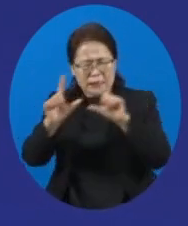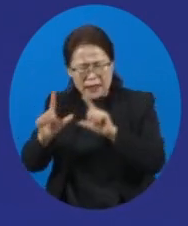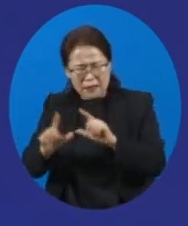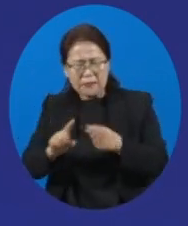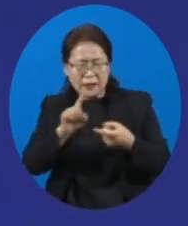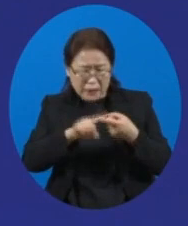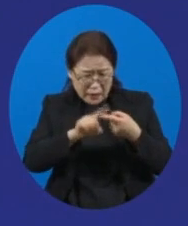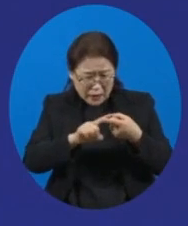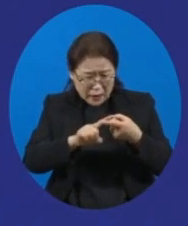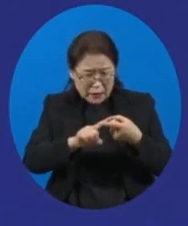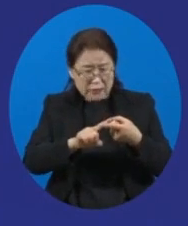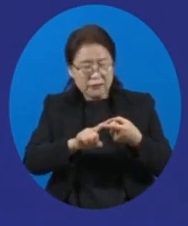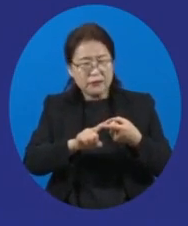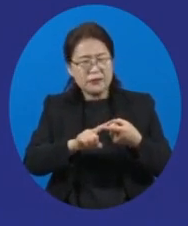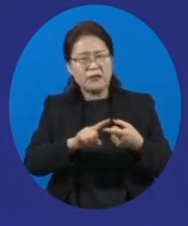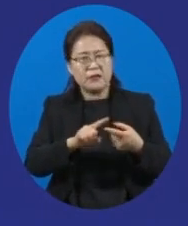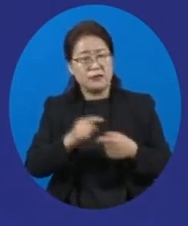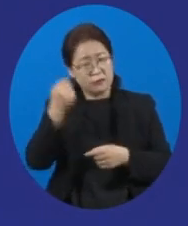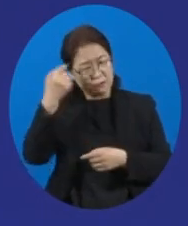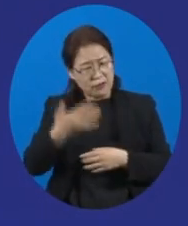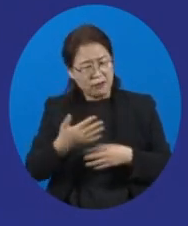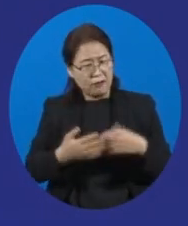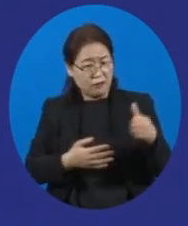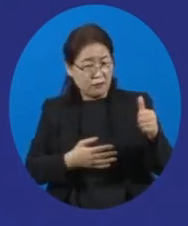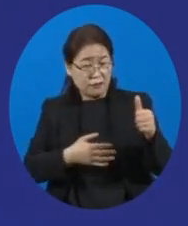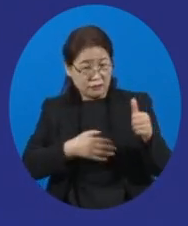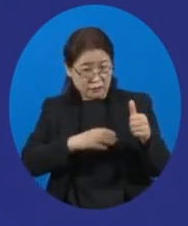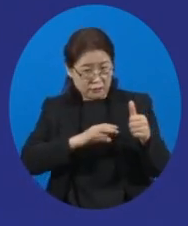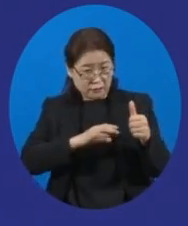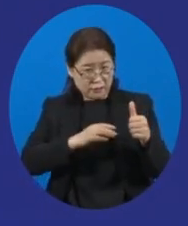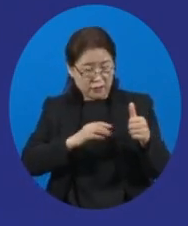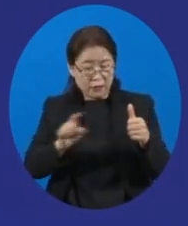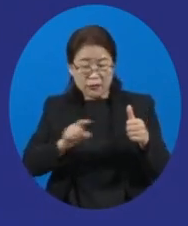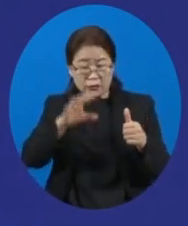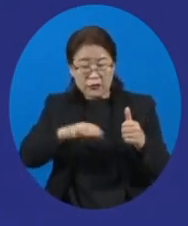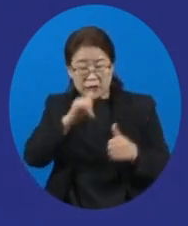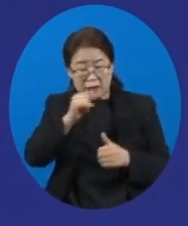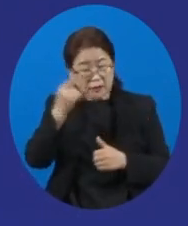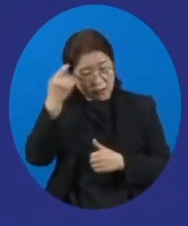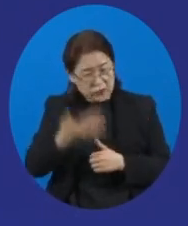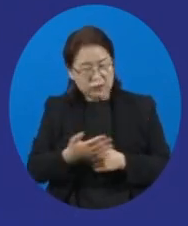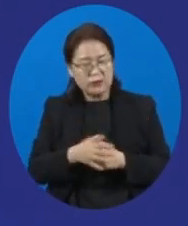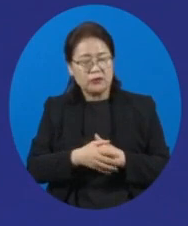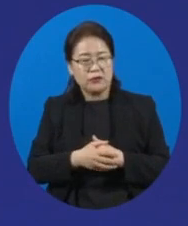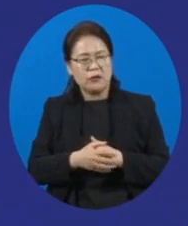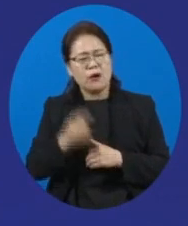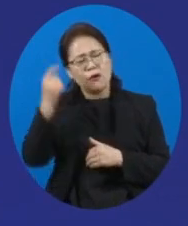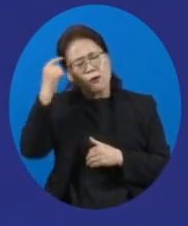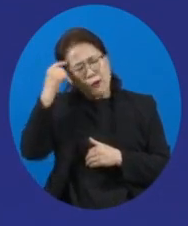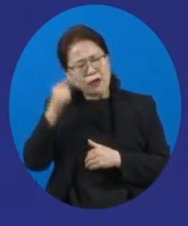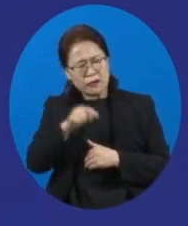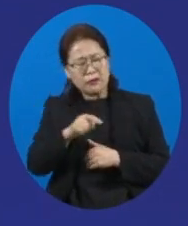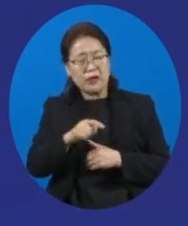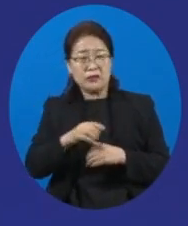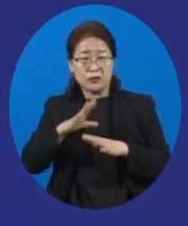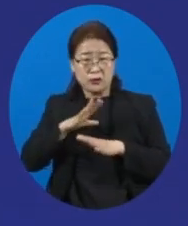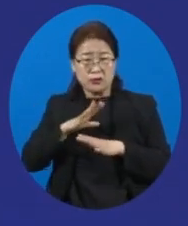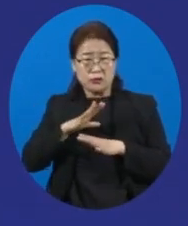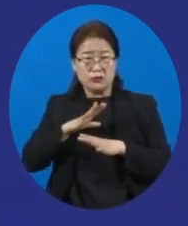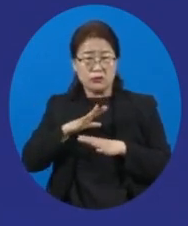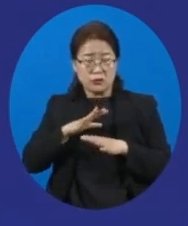물음입니다. 그러므로 아담아 내가 어디 있느냐 이 물음은 내가 왜 그렇게 두려움